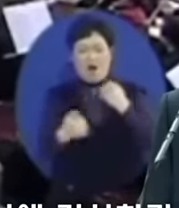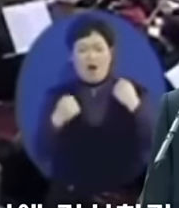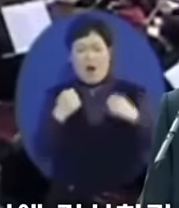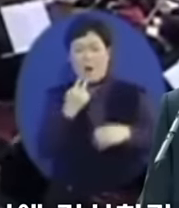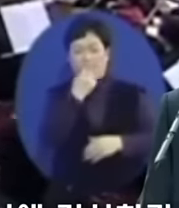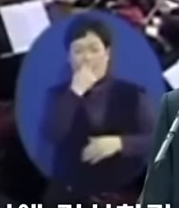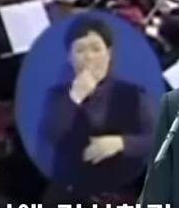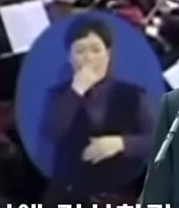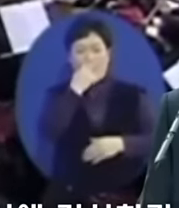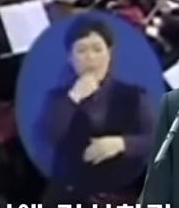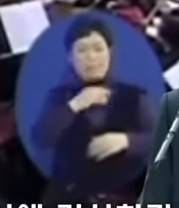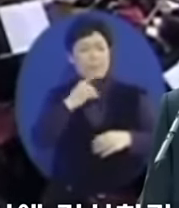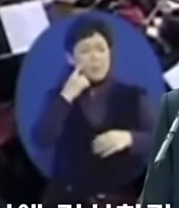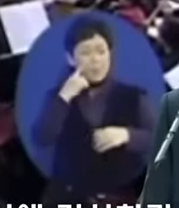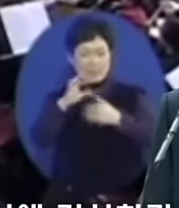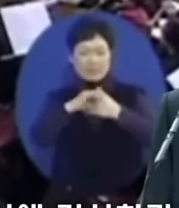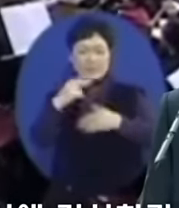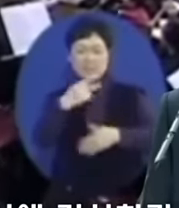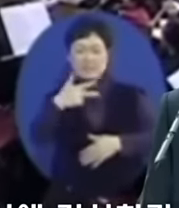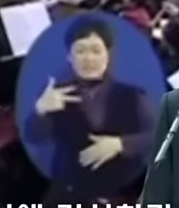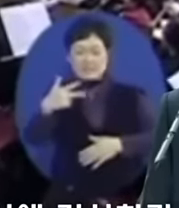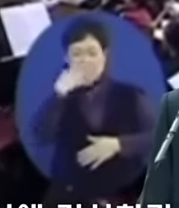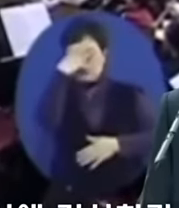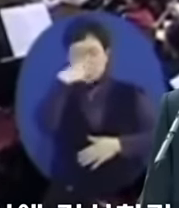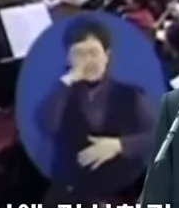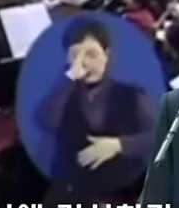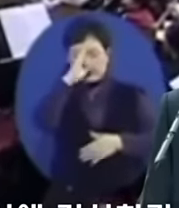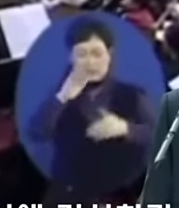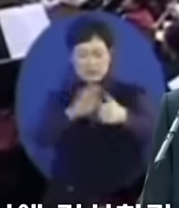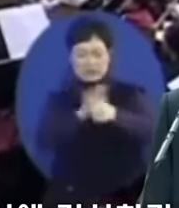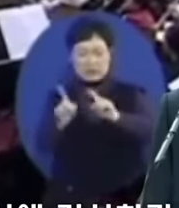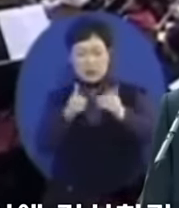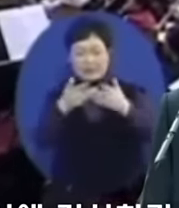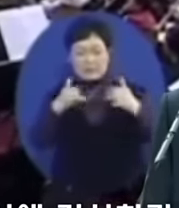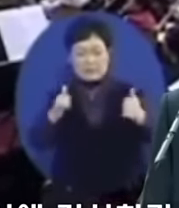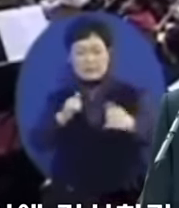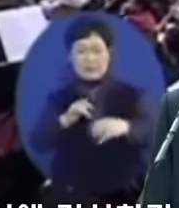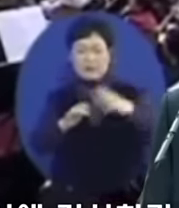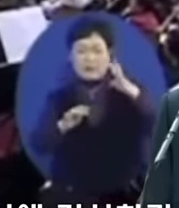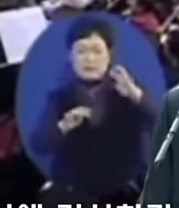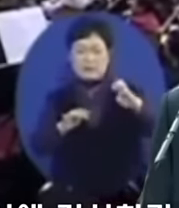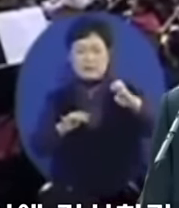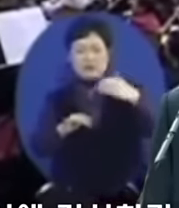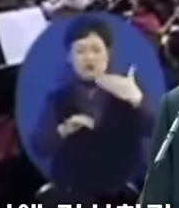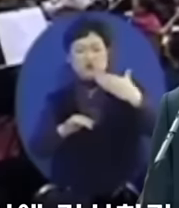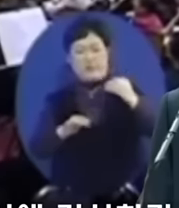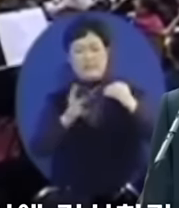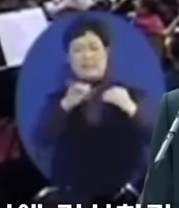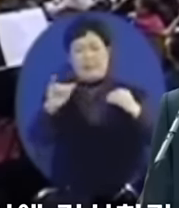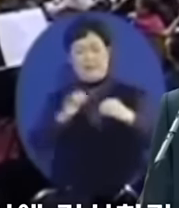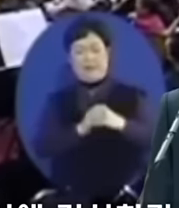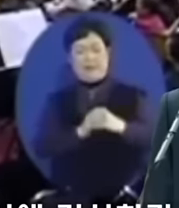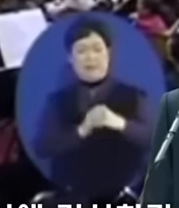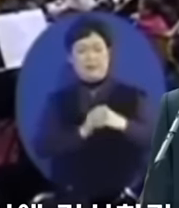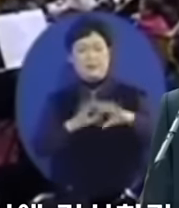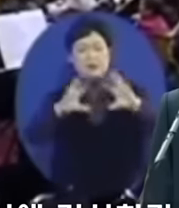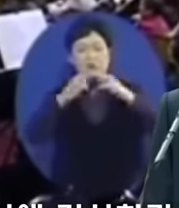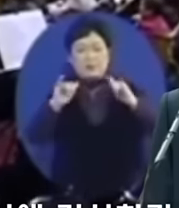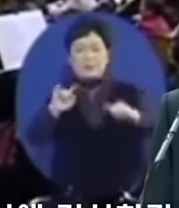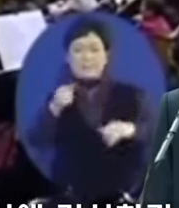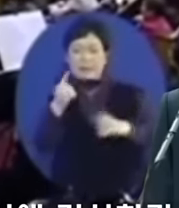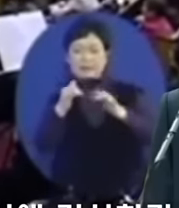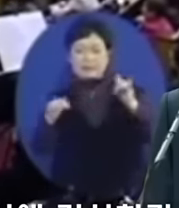건강보험심사평가위원회에 따르면 2007년에 우울증으로 진료를 받은 환자는 49만 명에 달합니다. 이것은 국민 100명